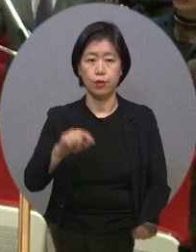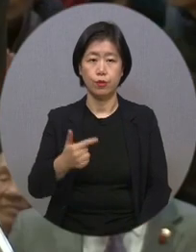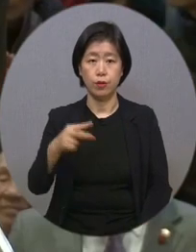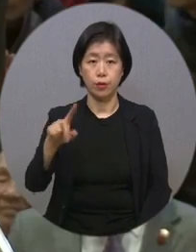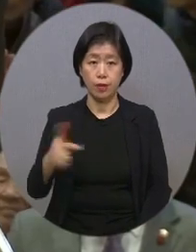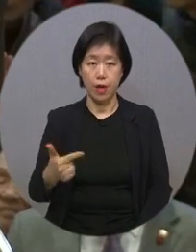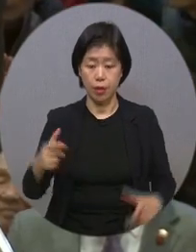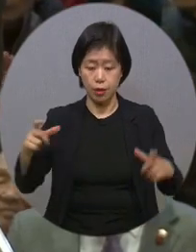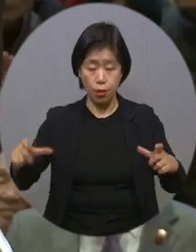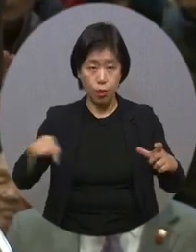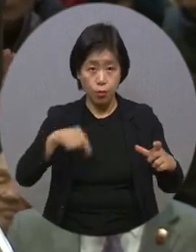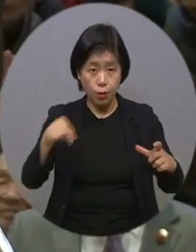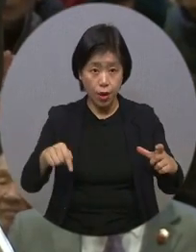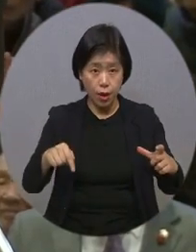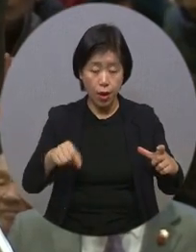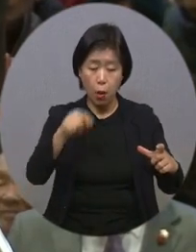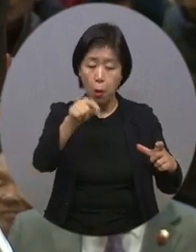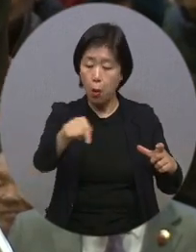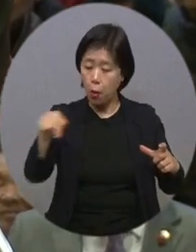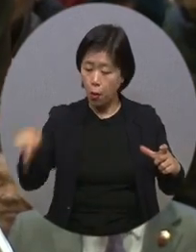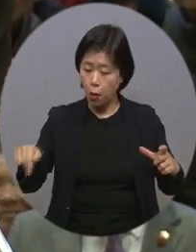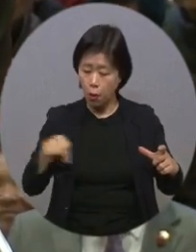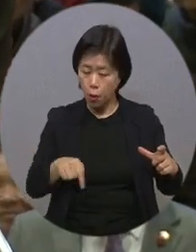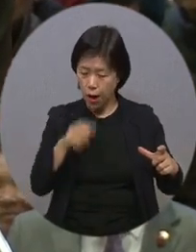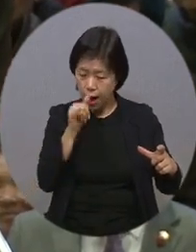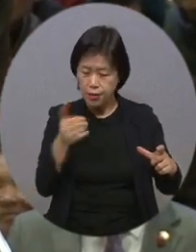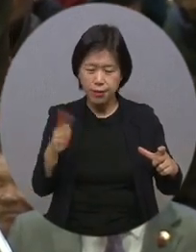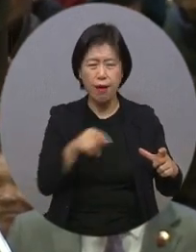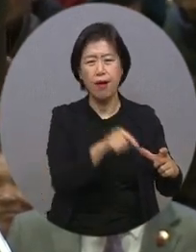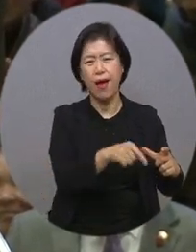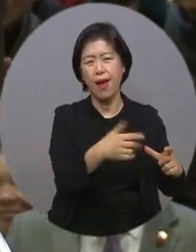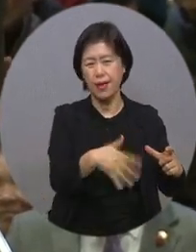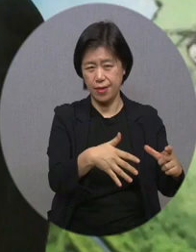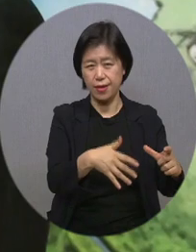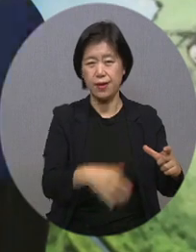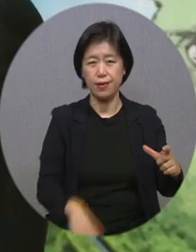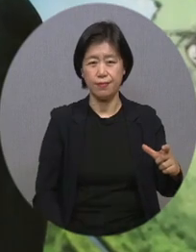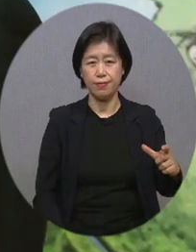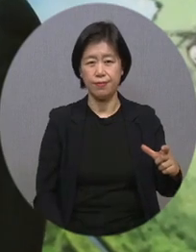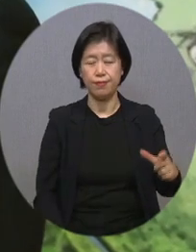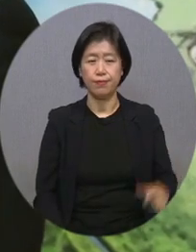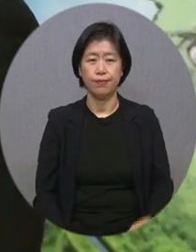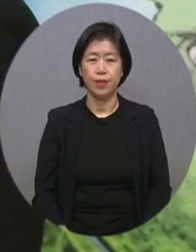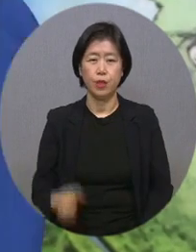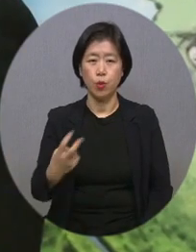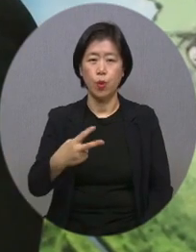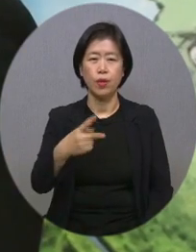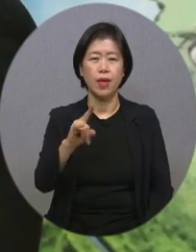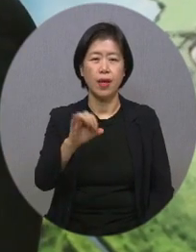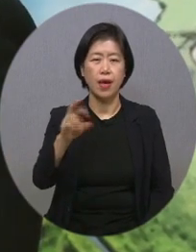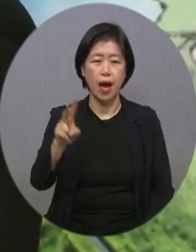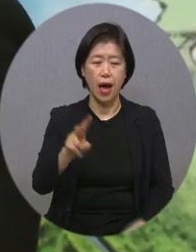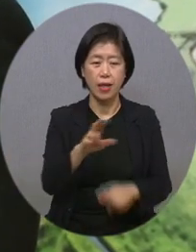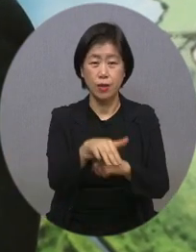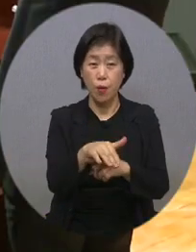지금 그 저희들이 계획을 세우고 서부 쪽에도 노인복지관 하나 만들고 저 대하에도 네. 시골에 있는 거점